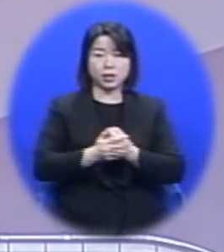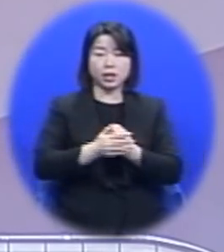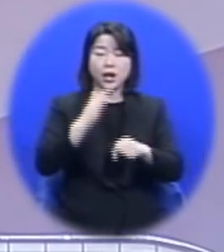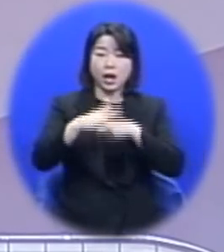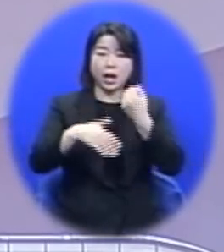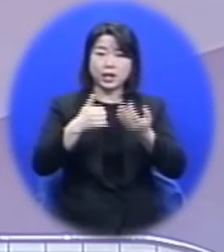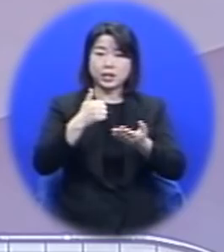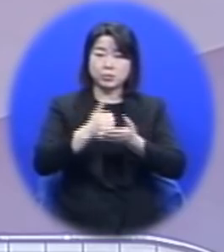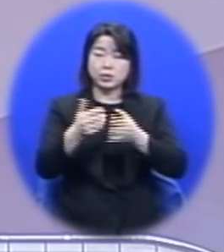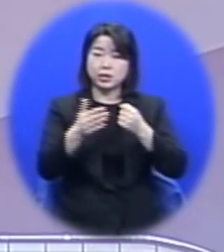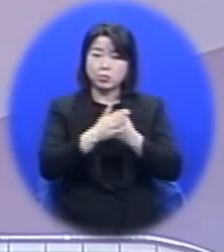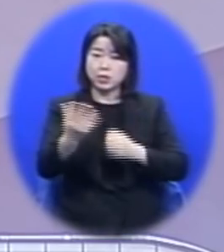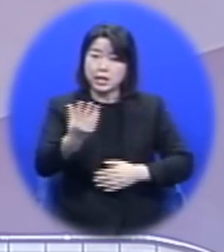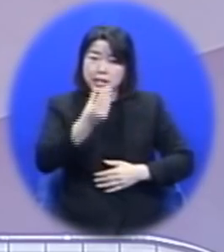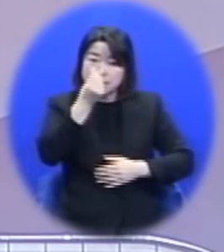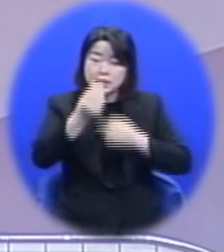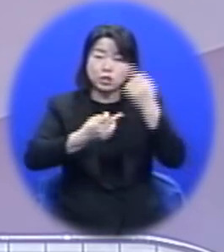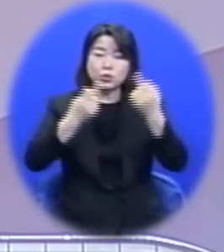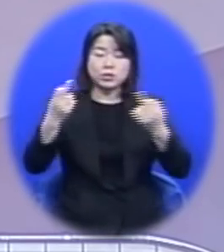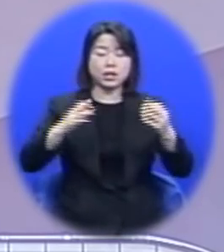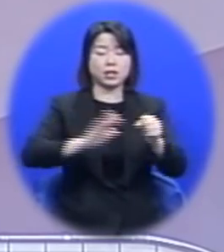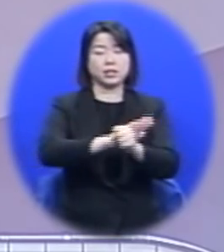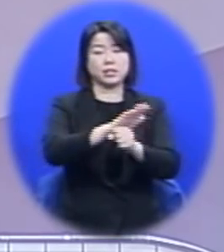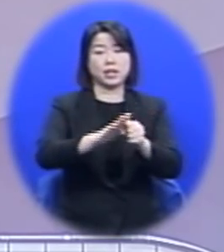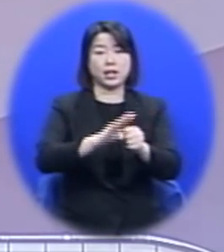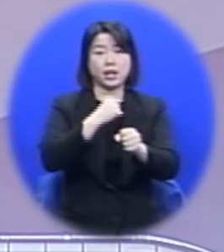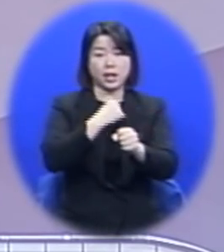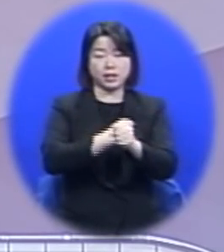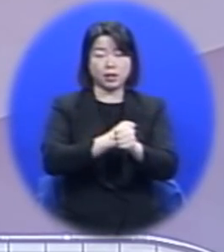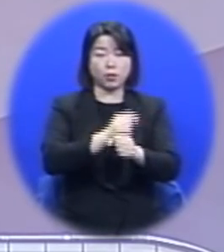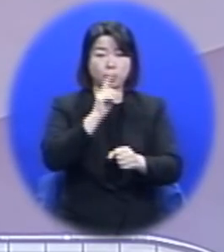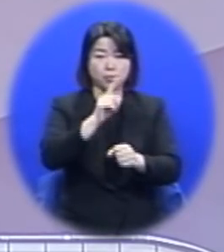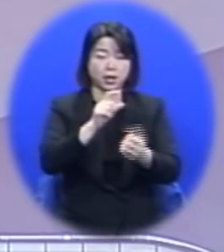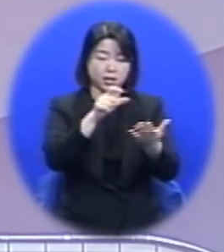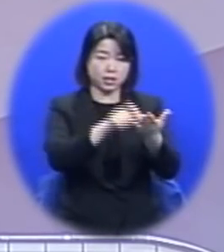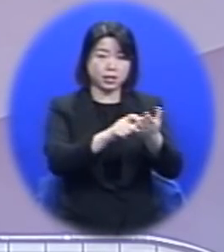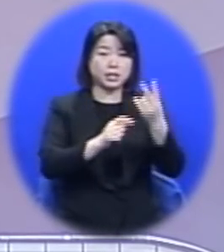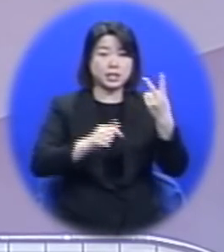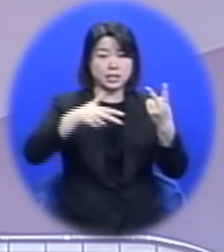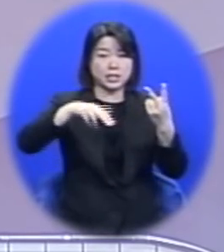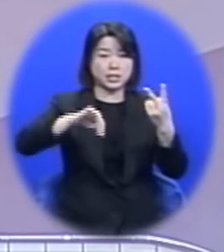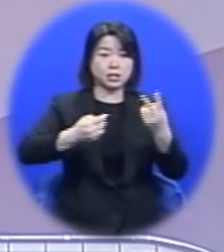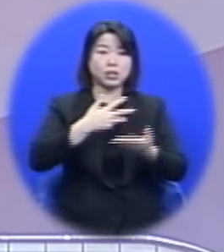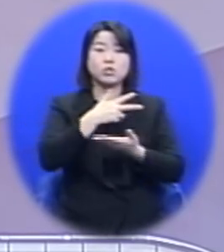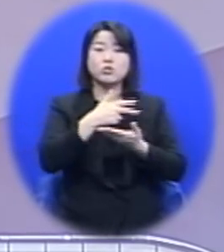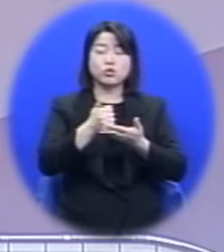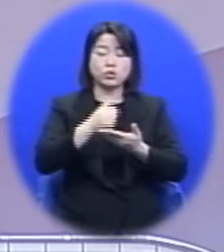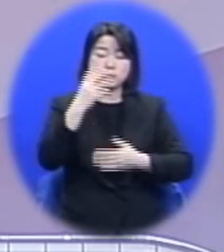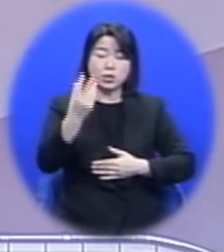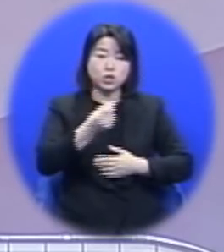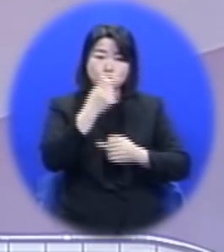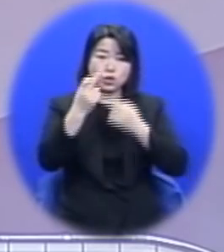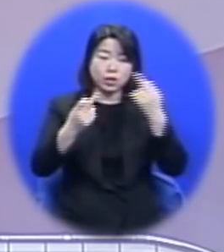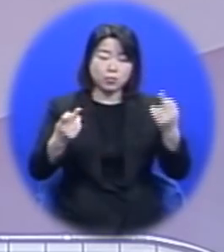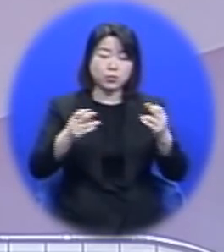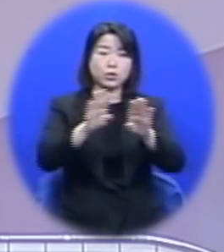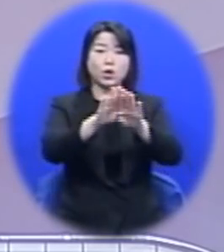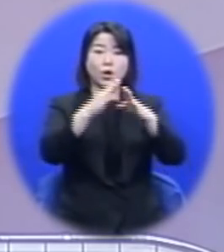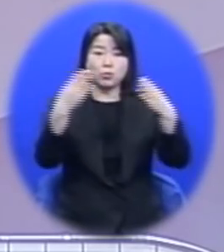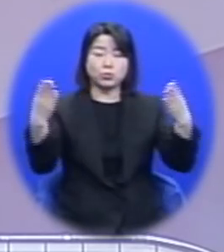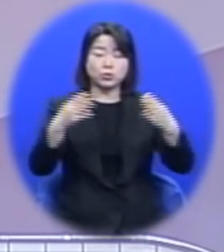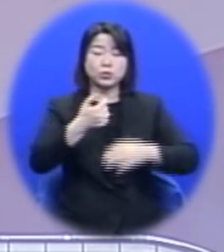하나님은 그래서 시온산을 사랑하신다고 그랬습니다. 2절에 주님은 시온의 문들을 야곱의